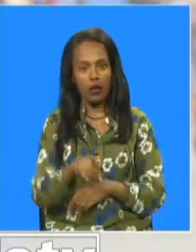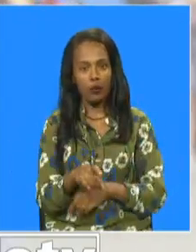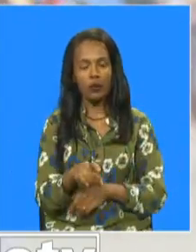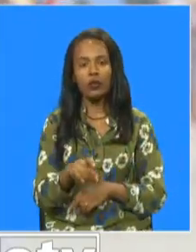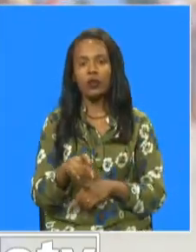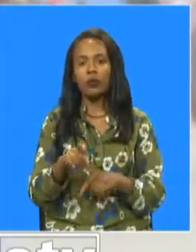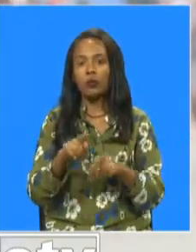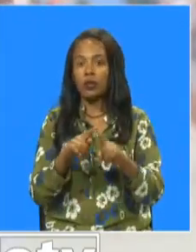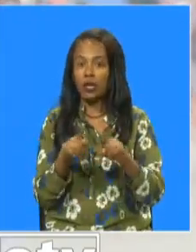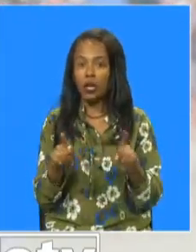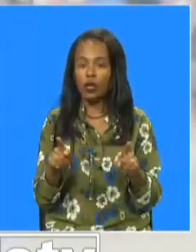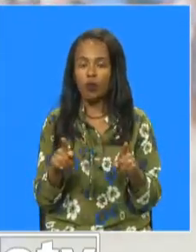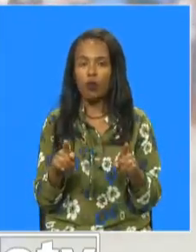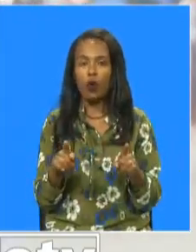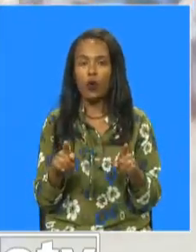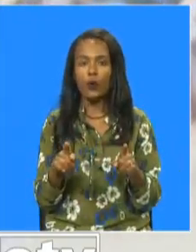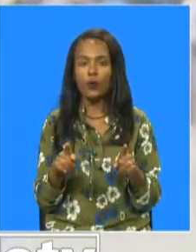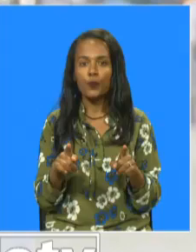በተለየ ደግሞ